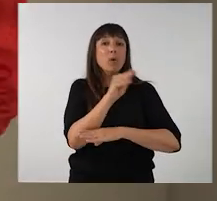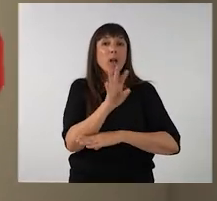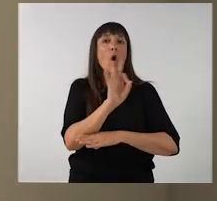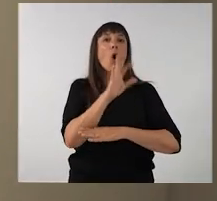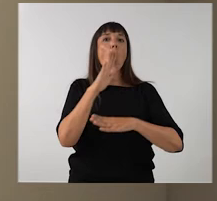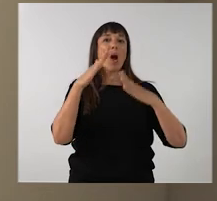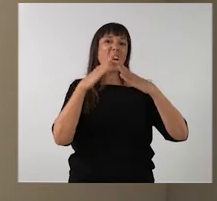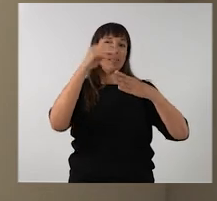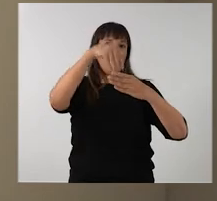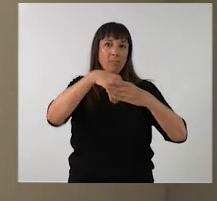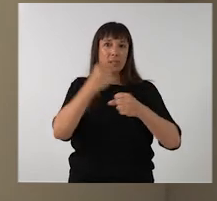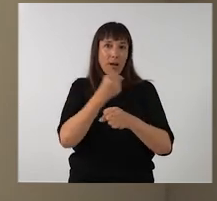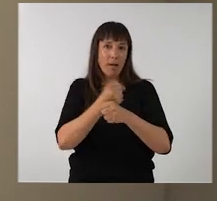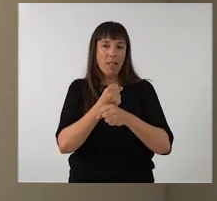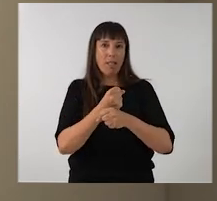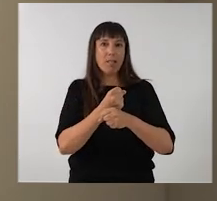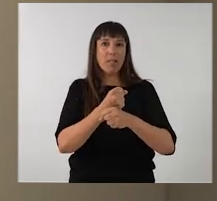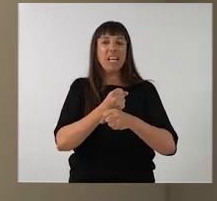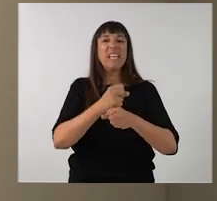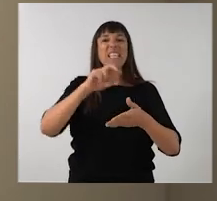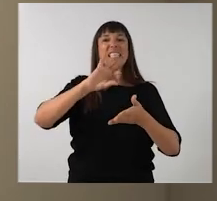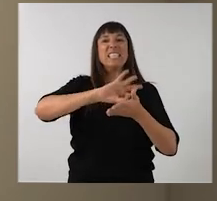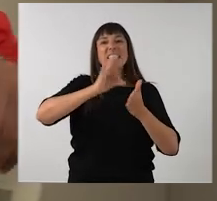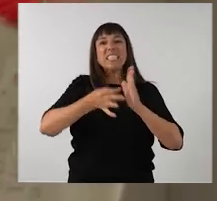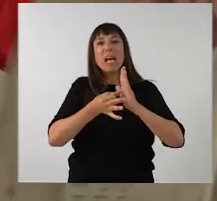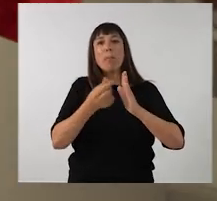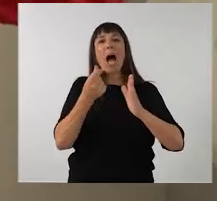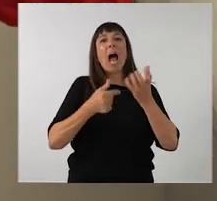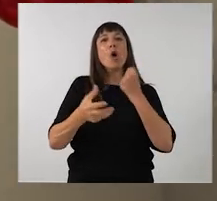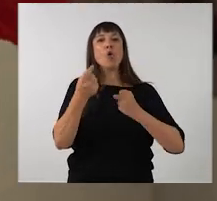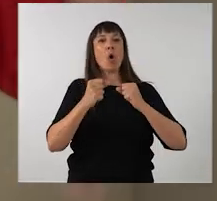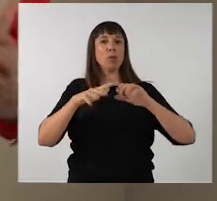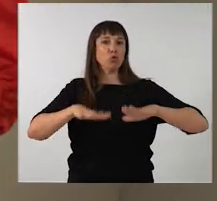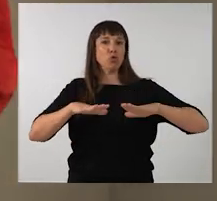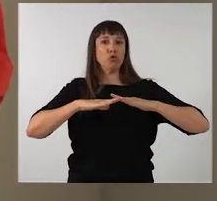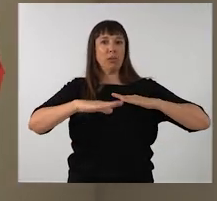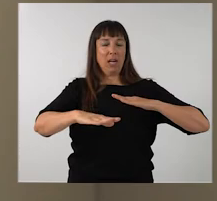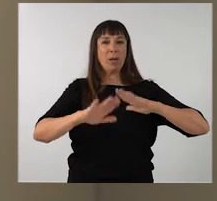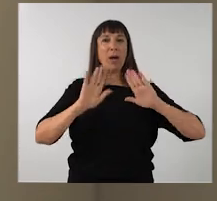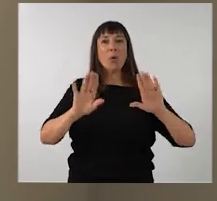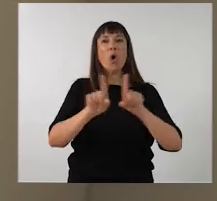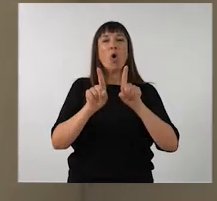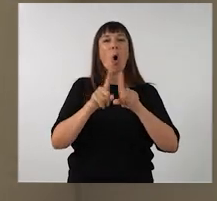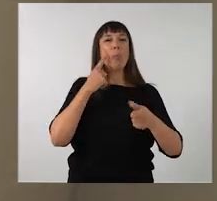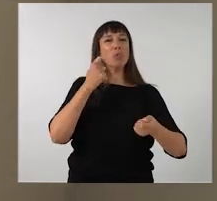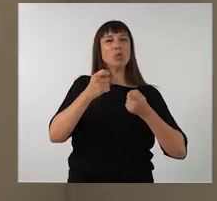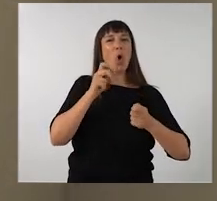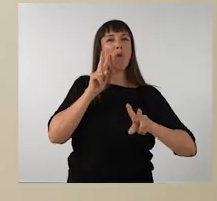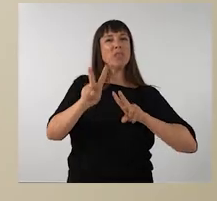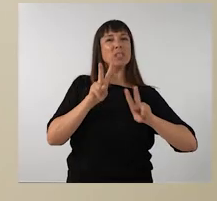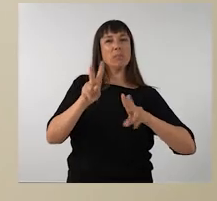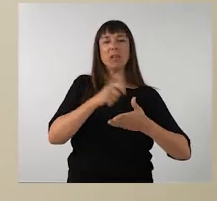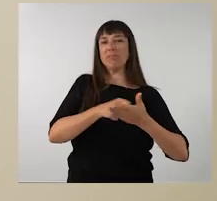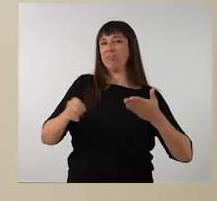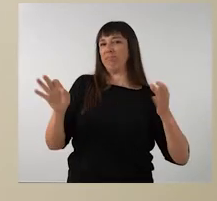treballs domèstics, tot i que fan sostenible no, aquest sistema econòmic, mai han acabat d'estar tan regularitzats,